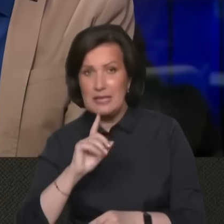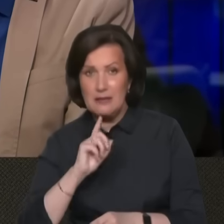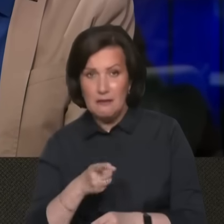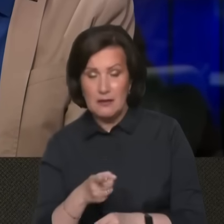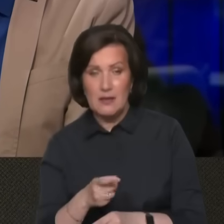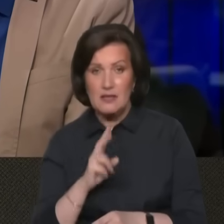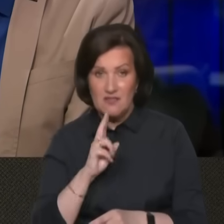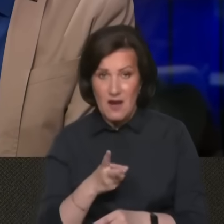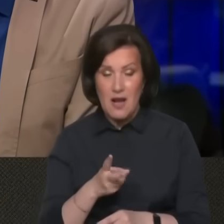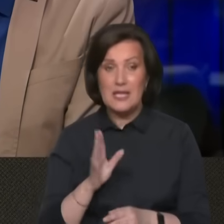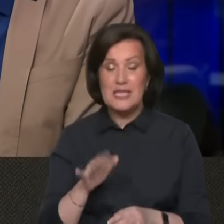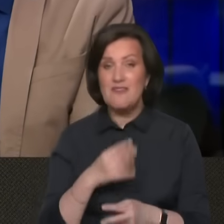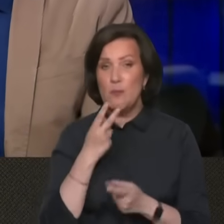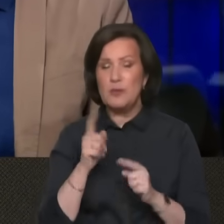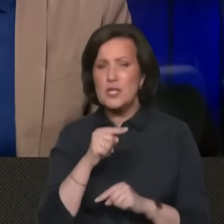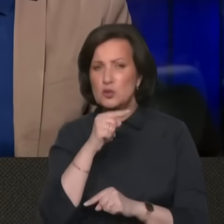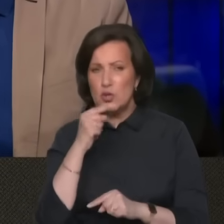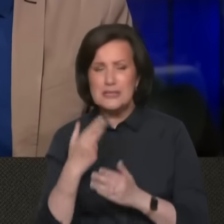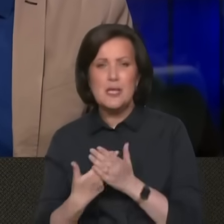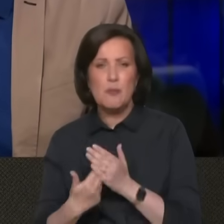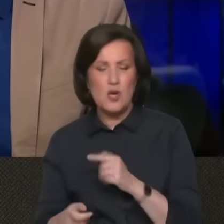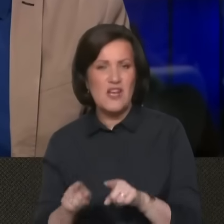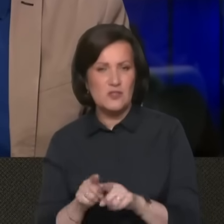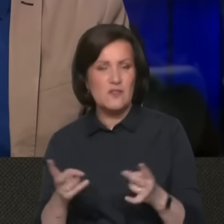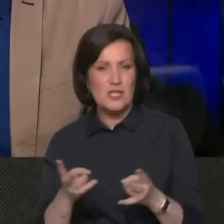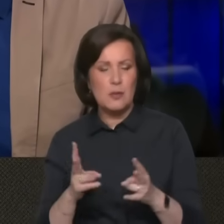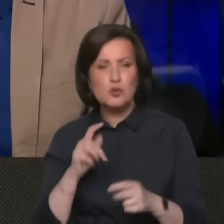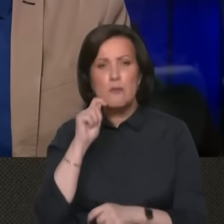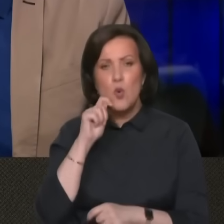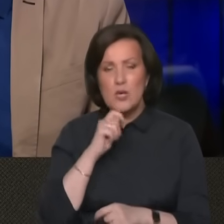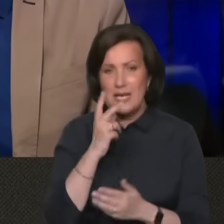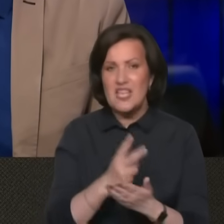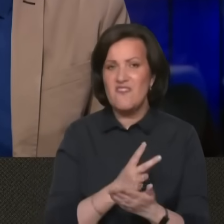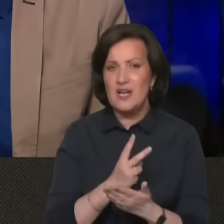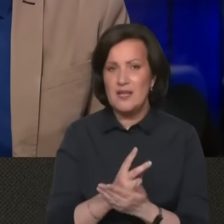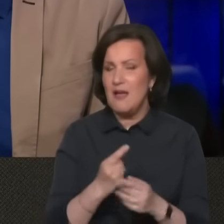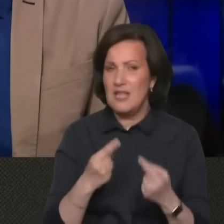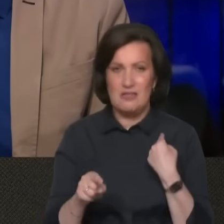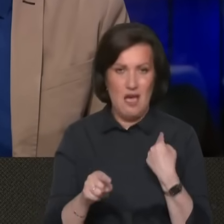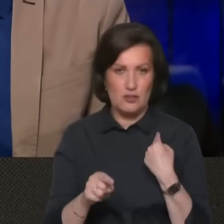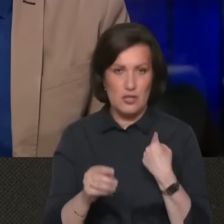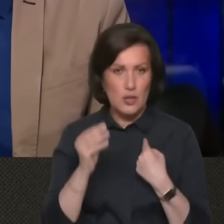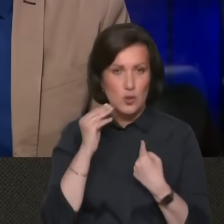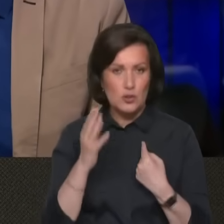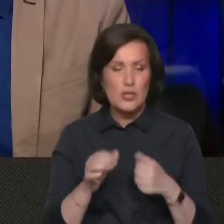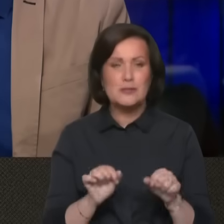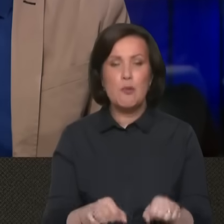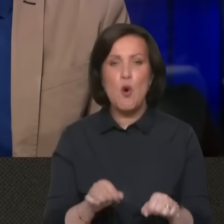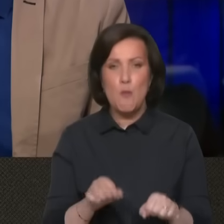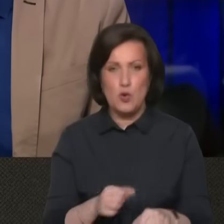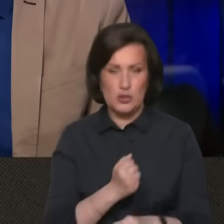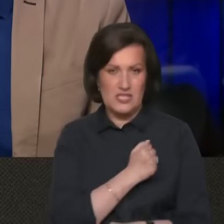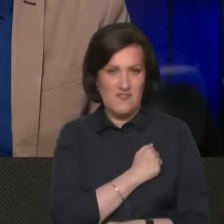рік, два, і навіть попри те, що Росія програє, все рівно треба, щоб Україна виглядала інакше з точки зору спроможності